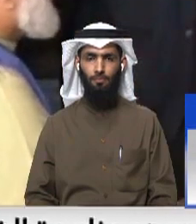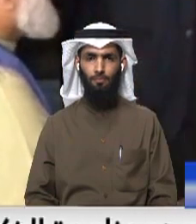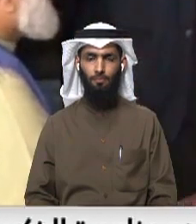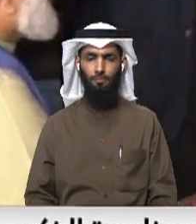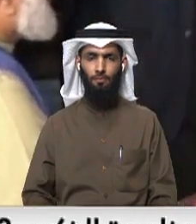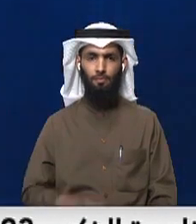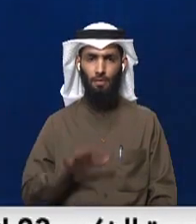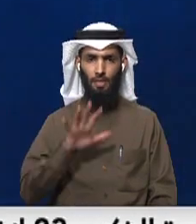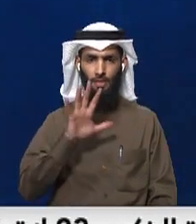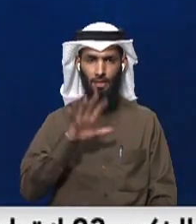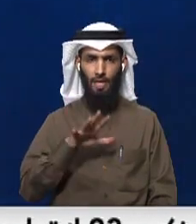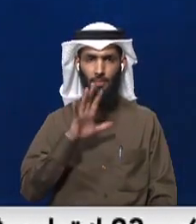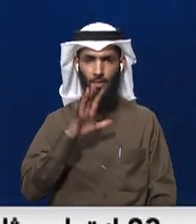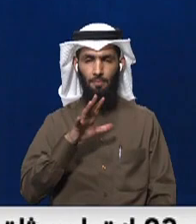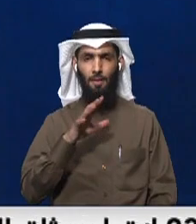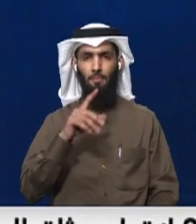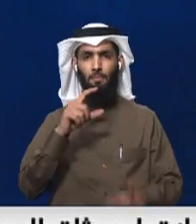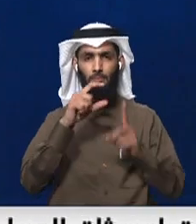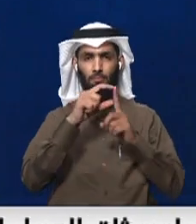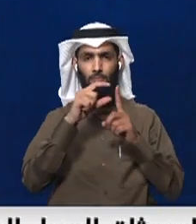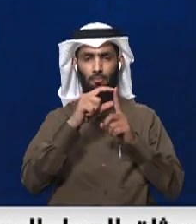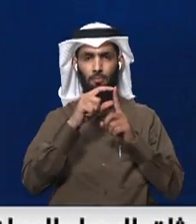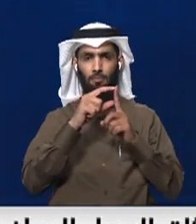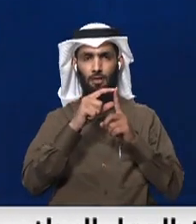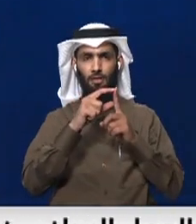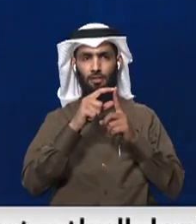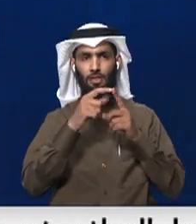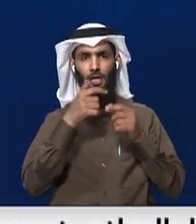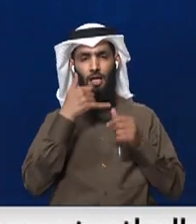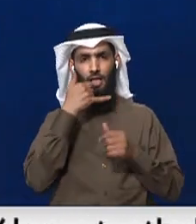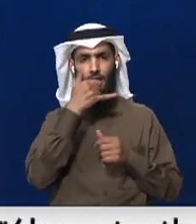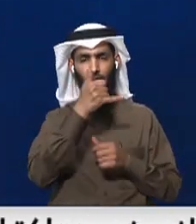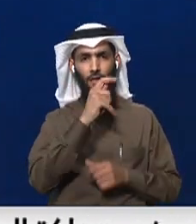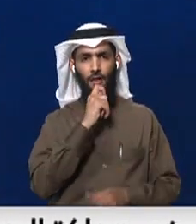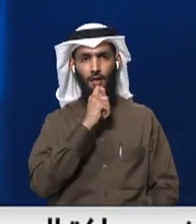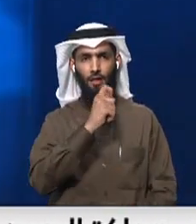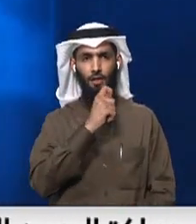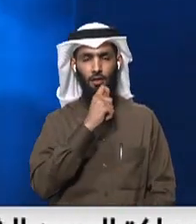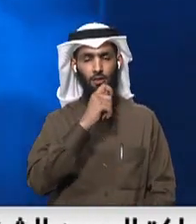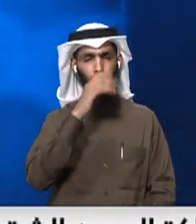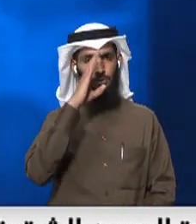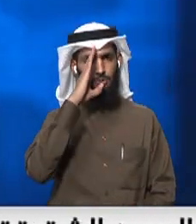نعم، من إسلام أباد مراسل تلفزيون دولة الكويت عبد الرحمن حياة، شكرا جزيلا لك.